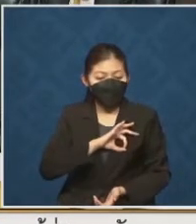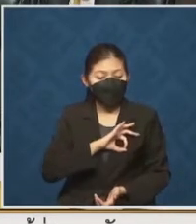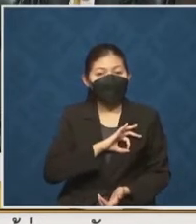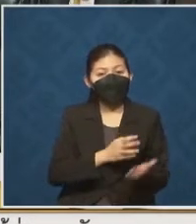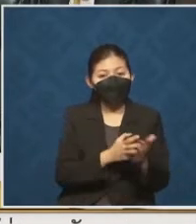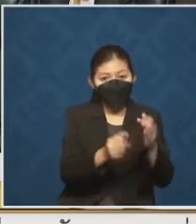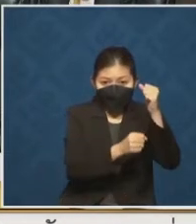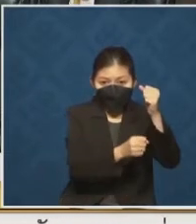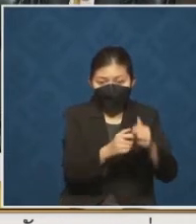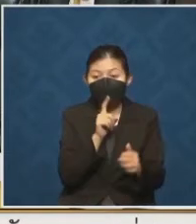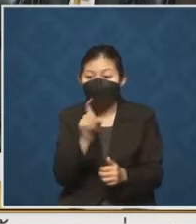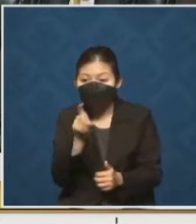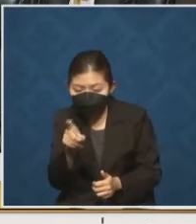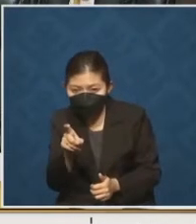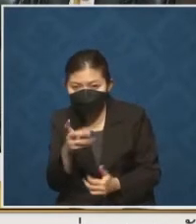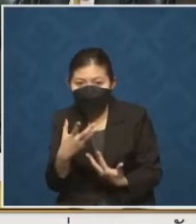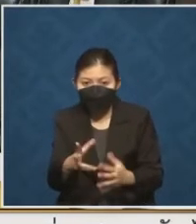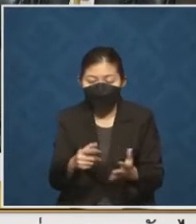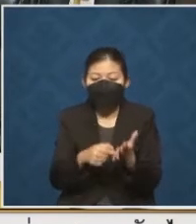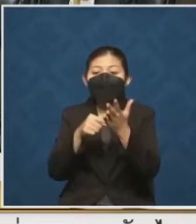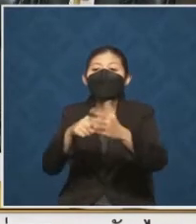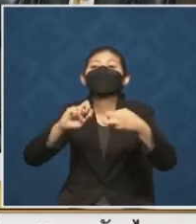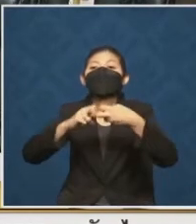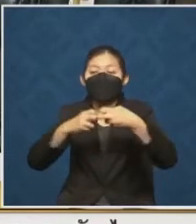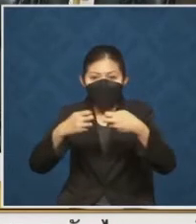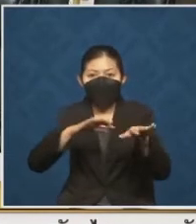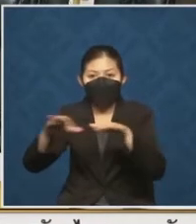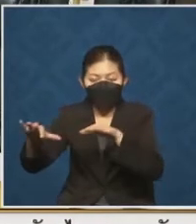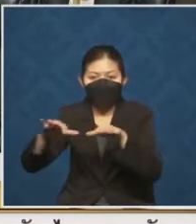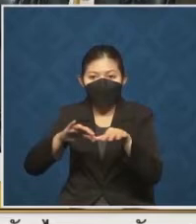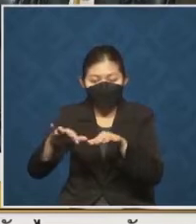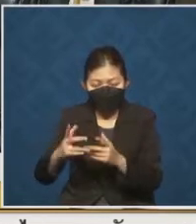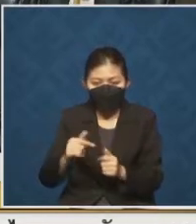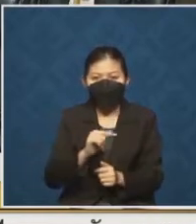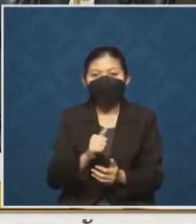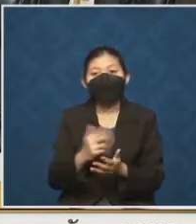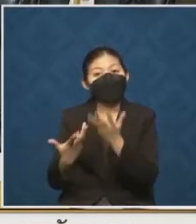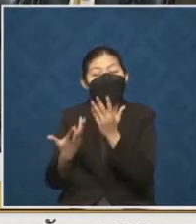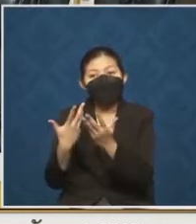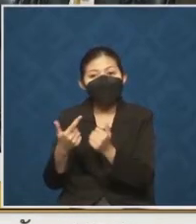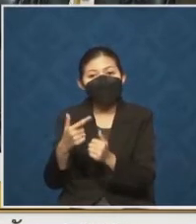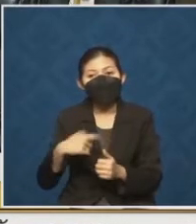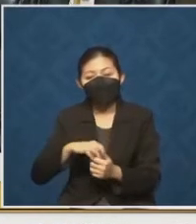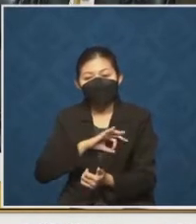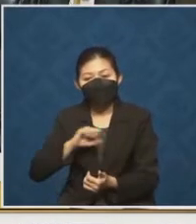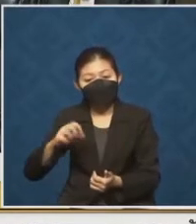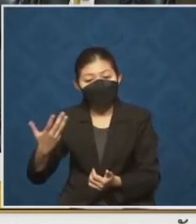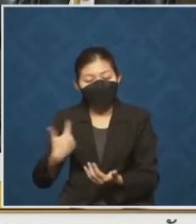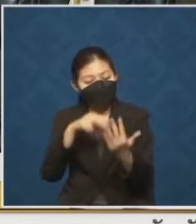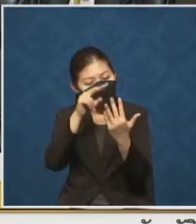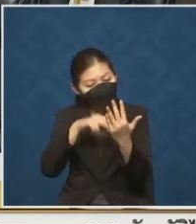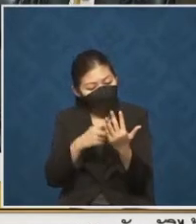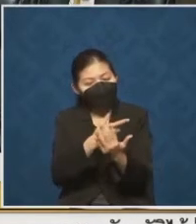อันนี้มีมีสภาพปัญหาเกิดขึ้นเป็นข้อที่จริงที่เกิดขึ้นครับชื่อ